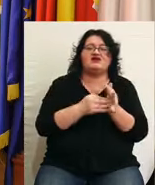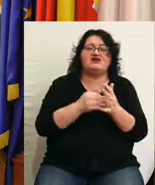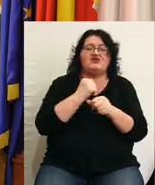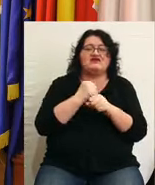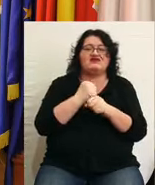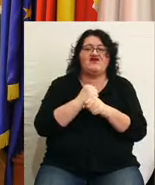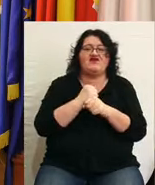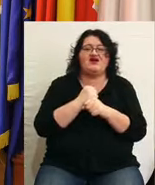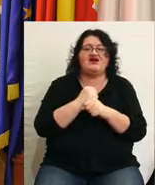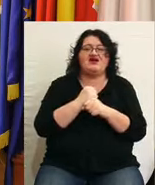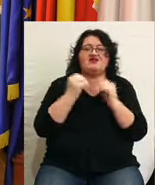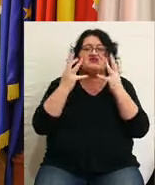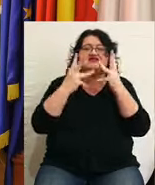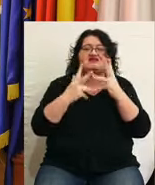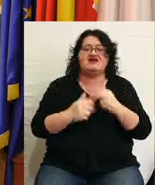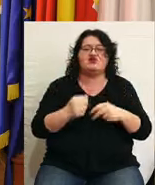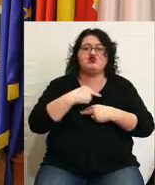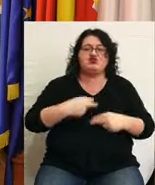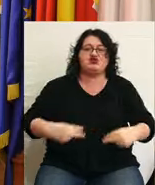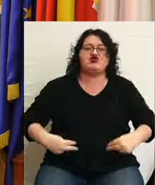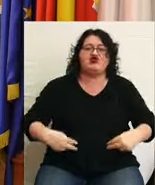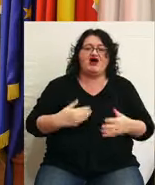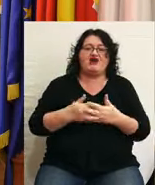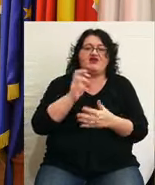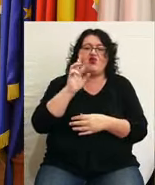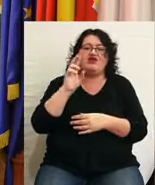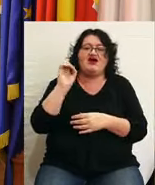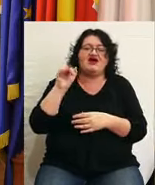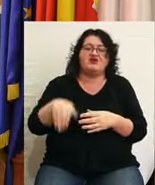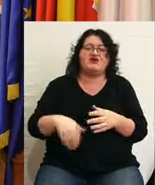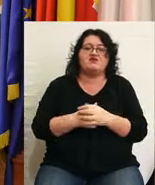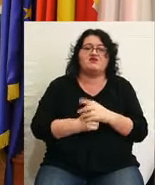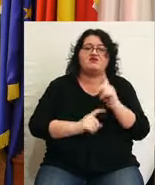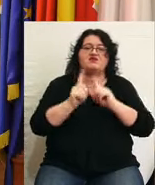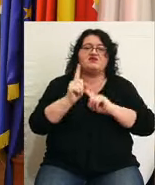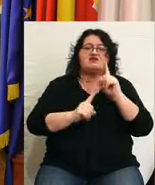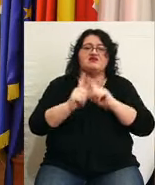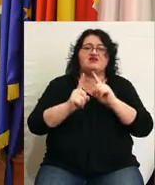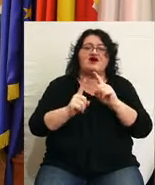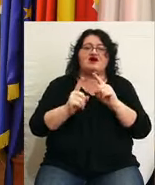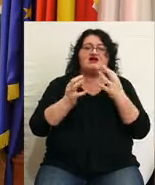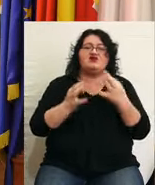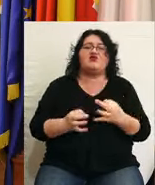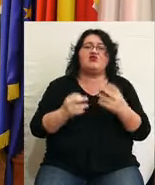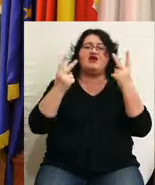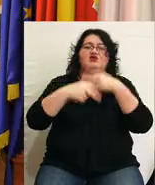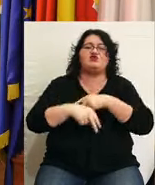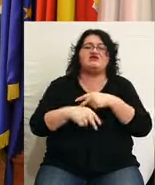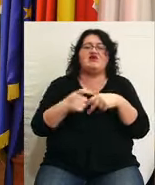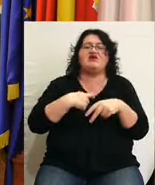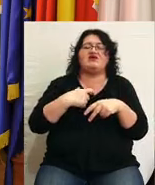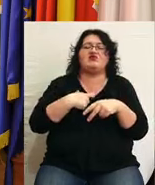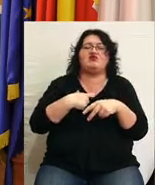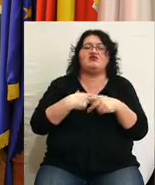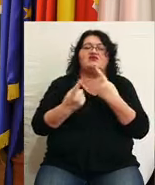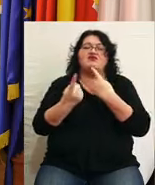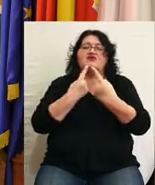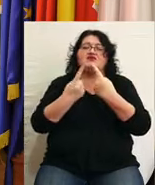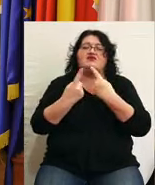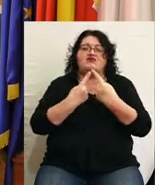facă de către administratorul judiciar, dar bineînțeles că asta nu înseamnă că nu putem discuta